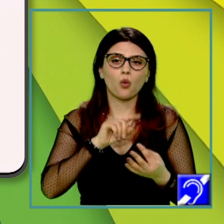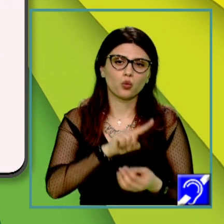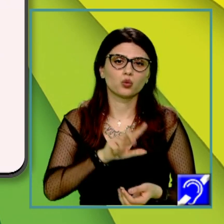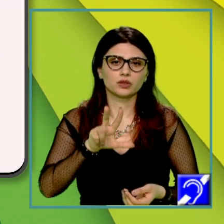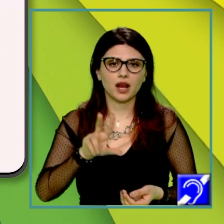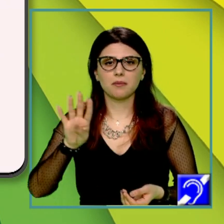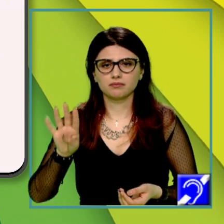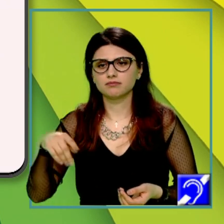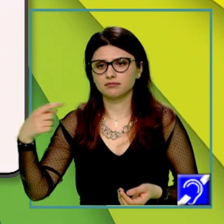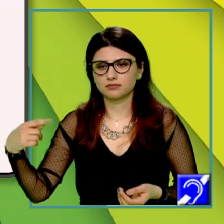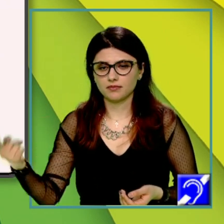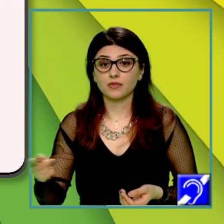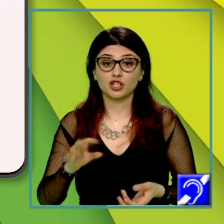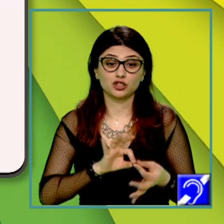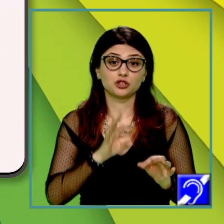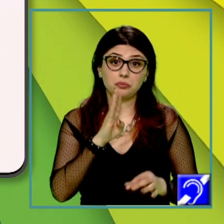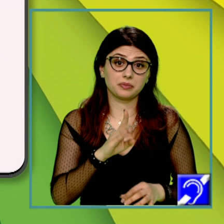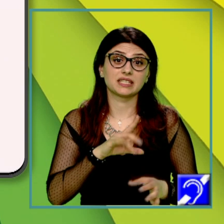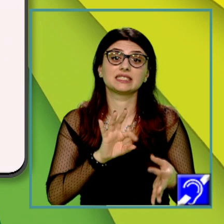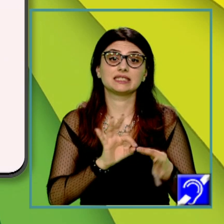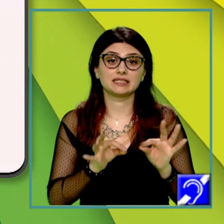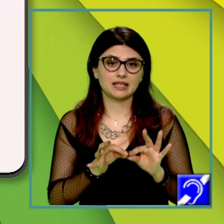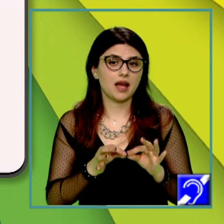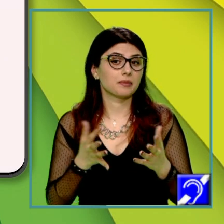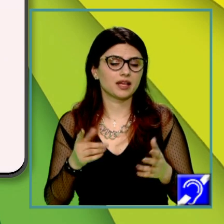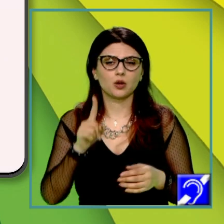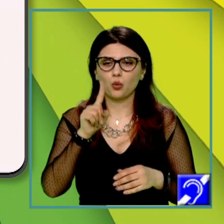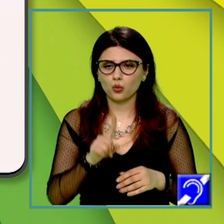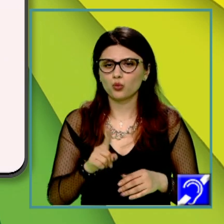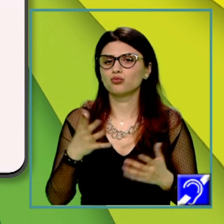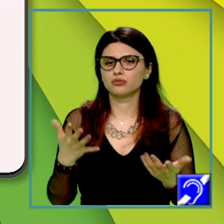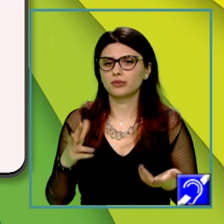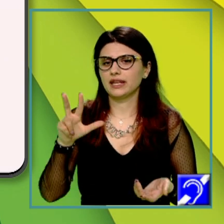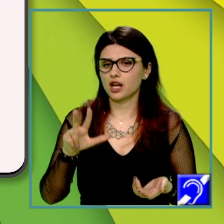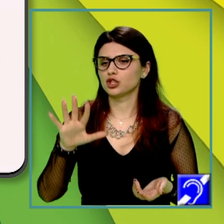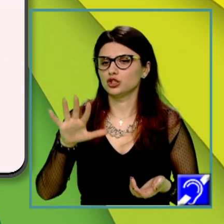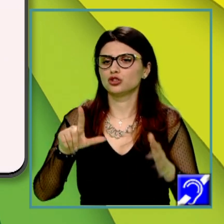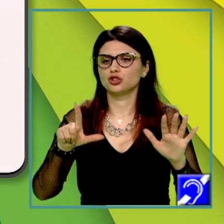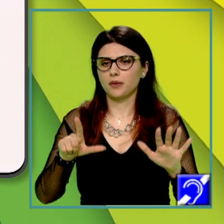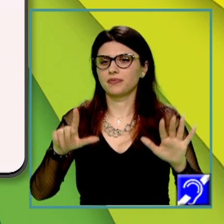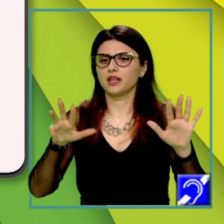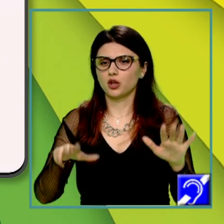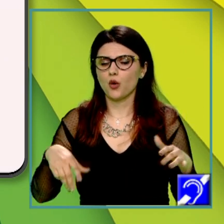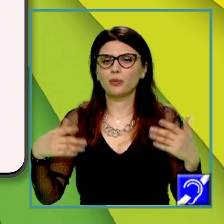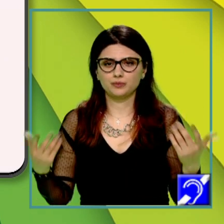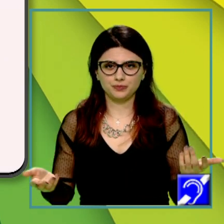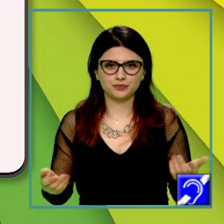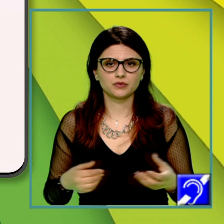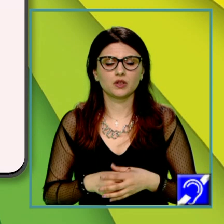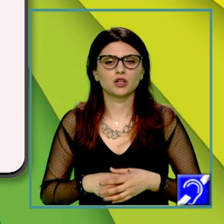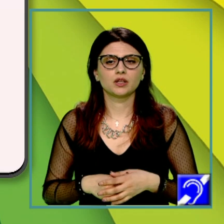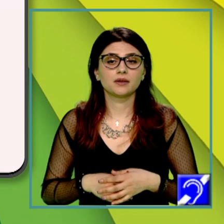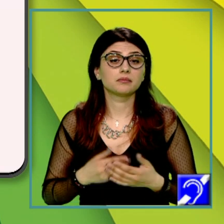că b este o cifră impară Deci b aparține mulțimii 1 3 5 7 și 9